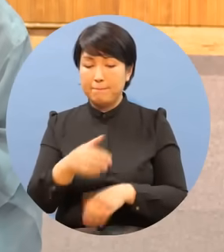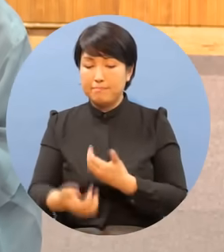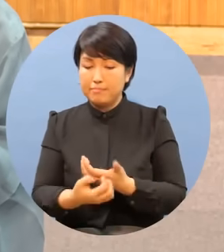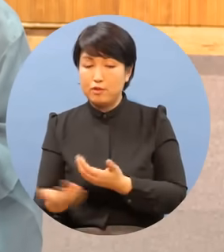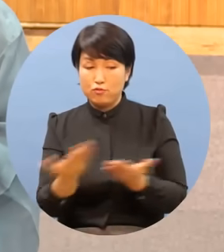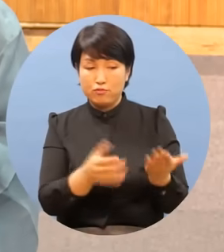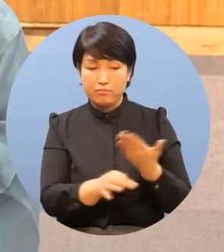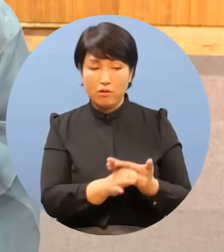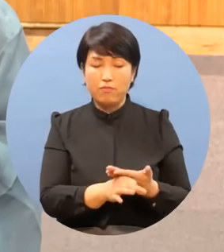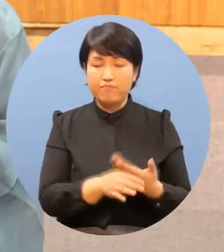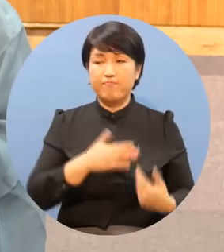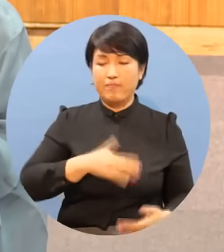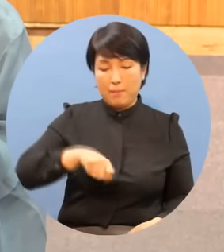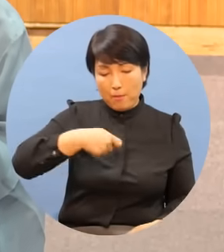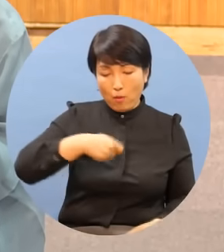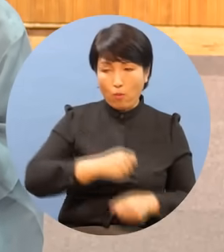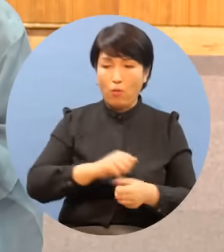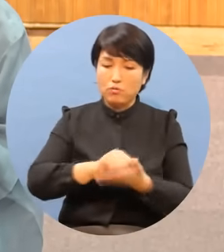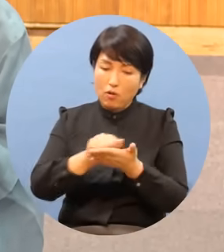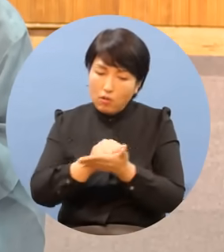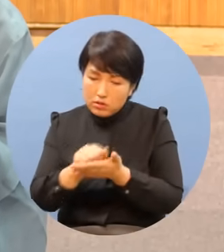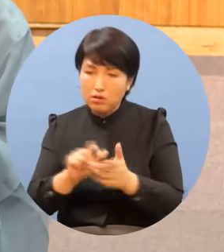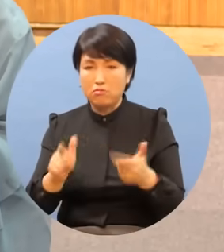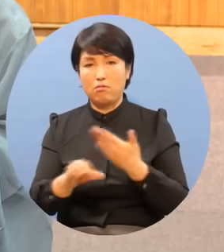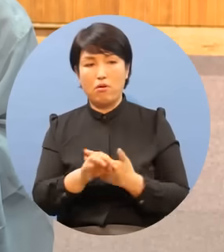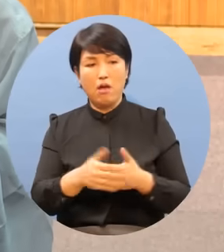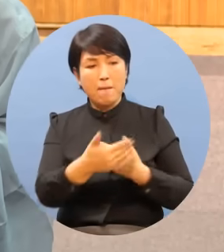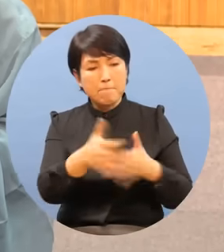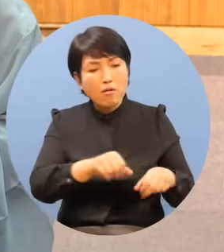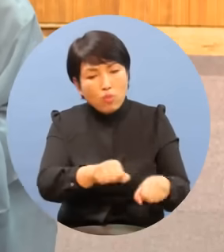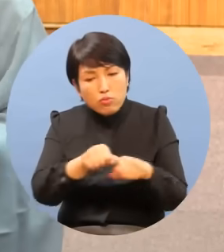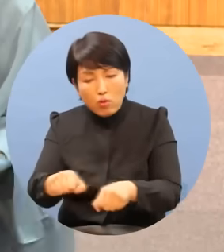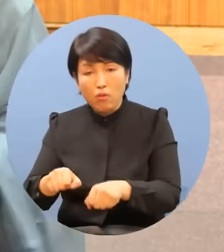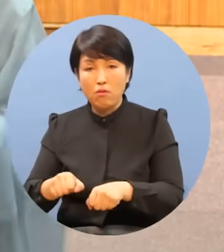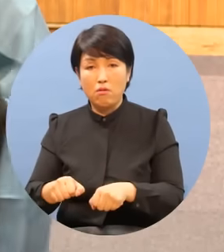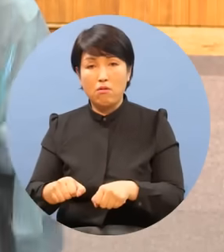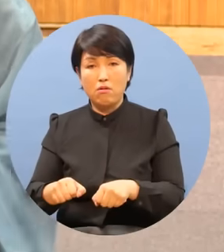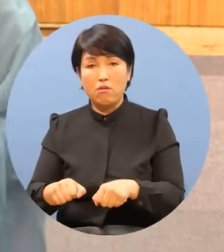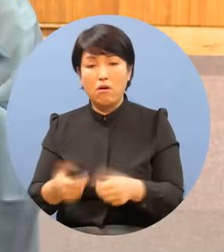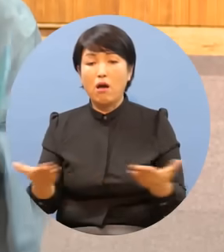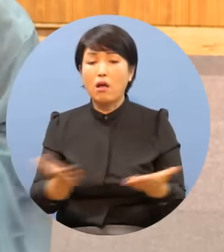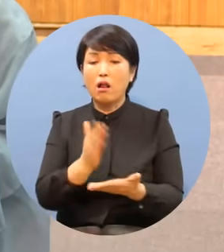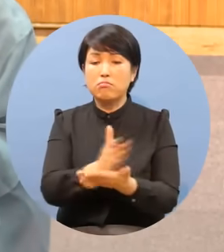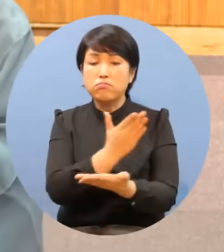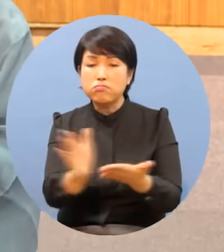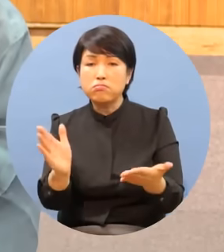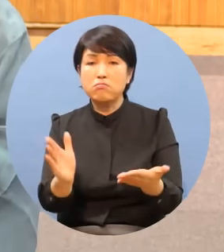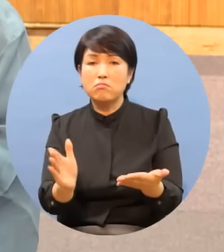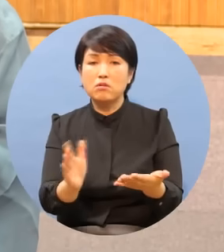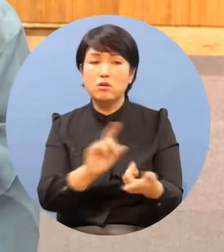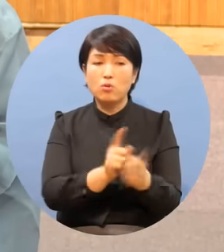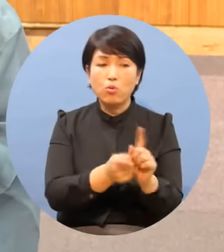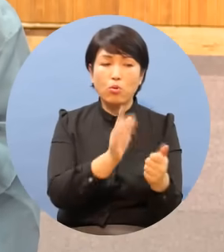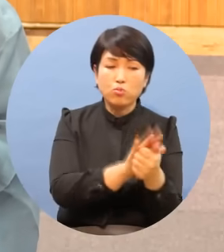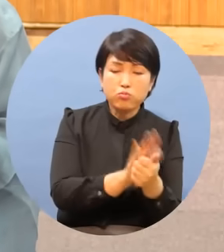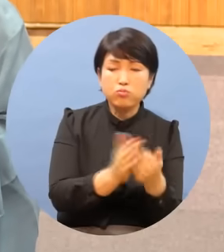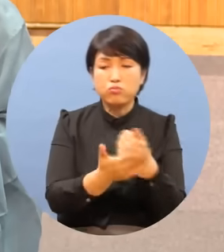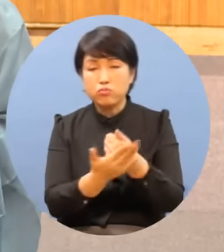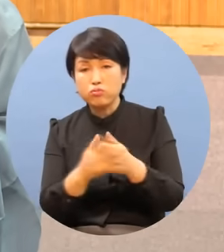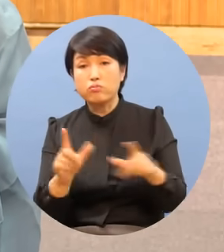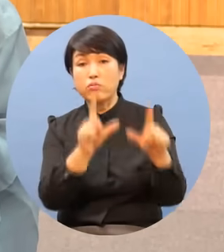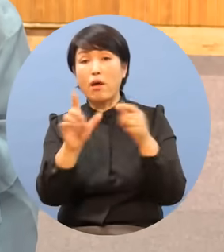설거지라도 하고 밥할 동안에 방 청소라도 하고 이렇게 서로 돕고